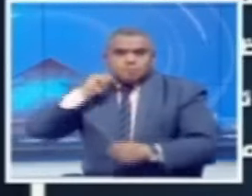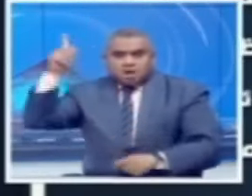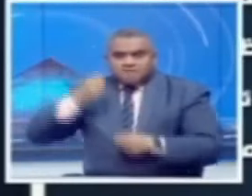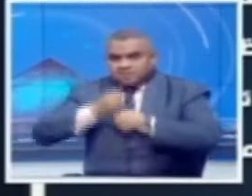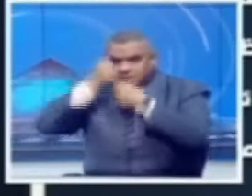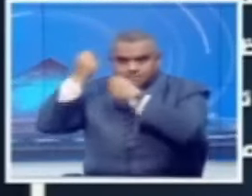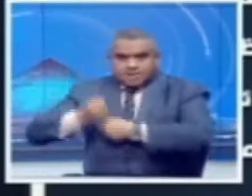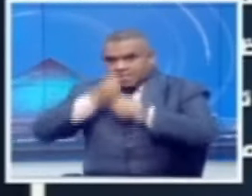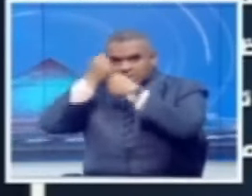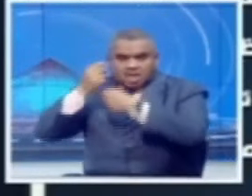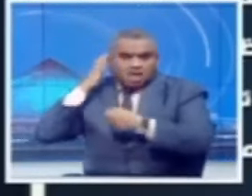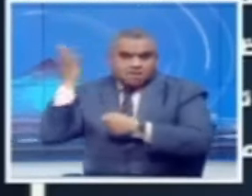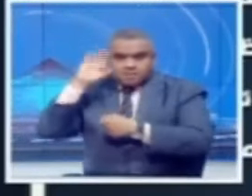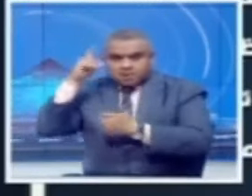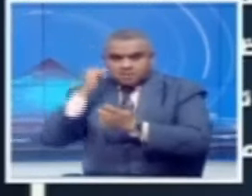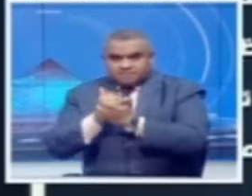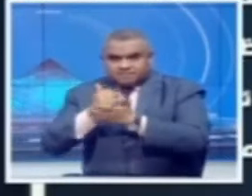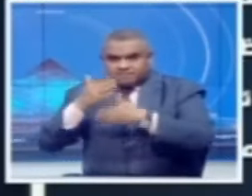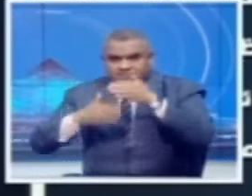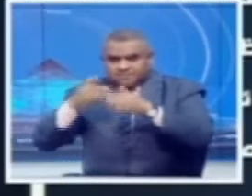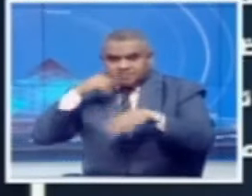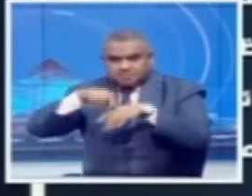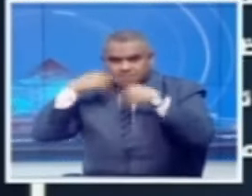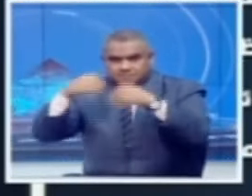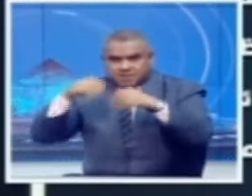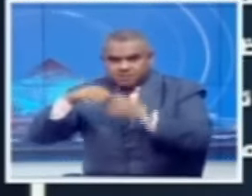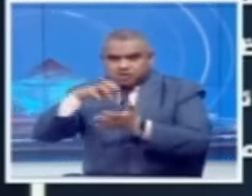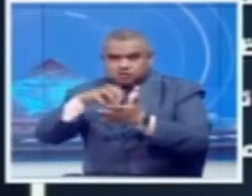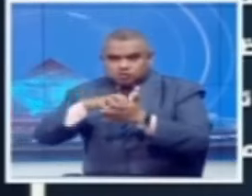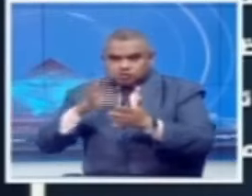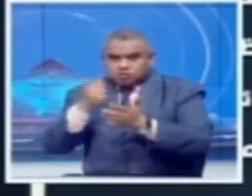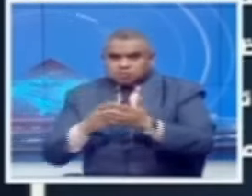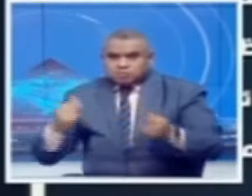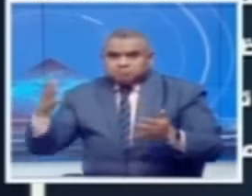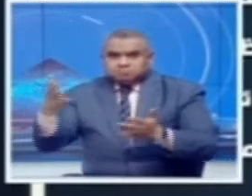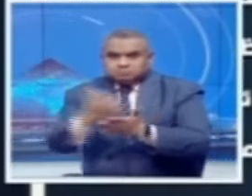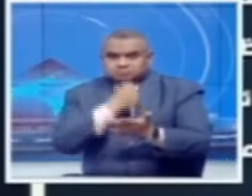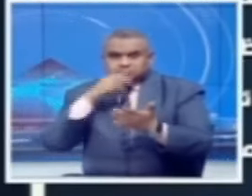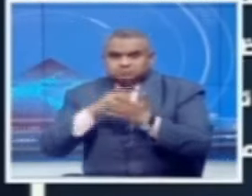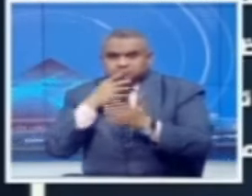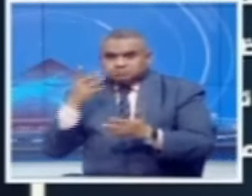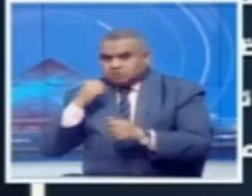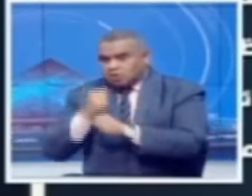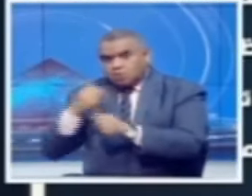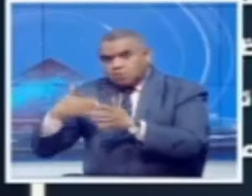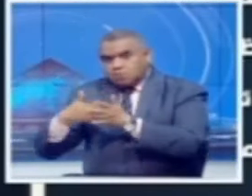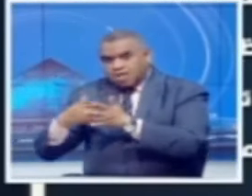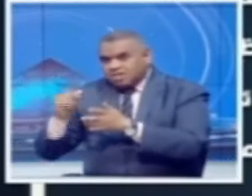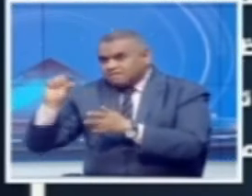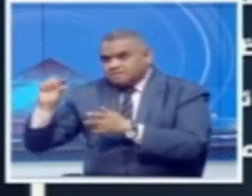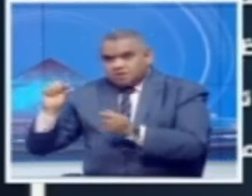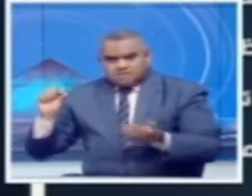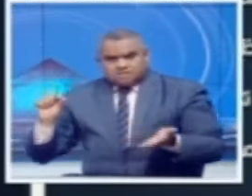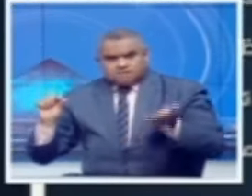موقعه الوظيفي كمسؤول الأملاك بالظهير الصحراوي وتكوينه ثروة طائلة لا تتناسب مع طبيعة عمله